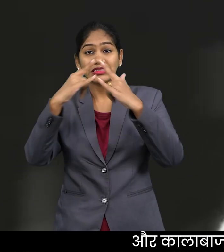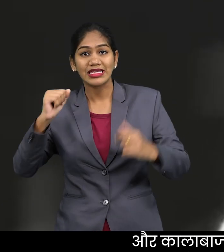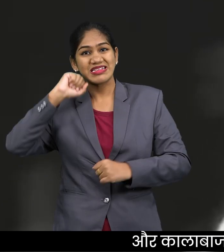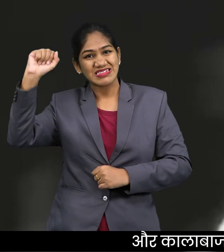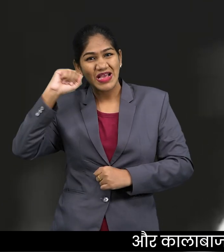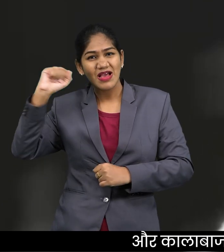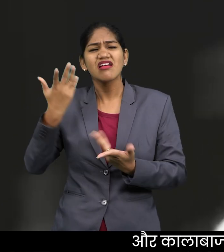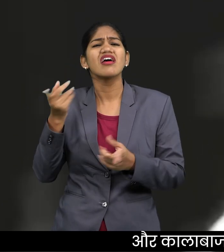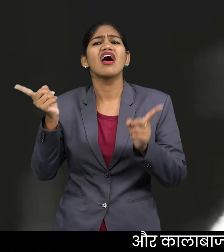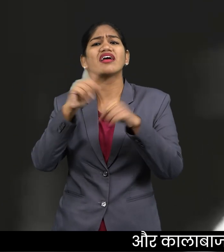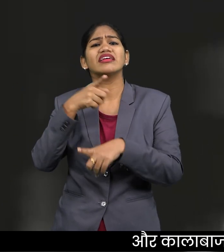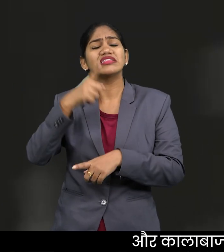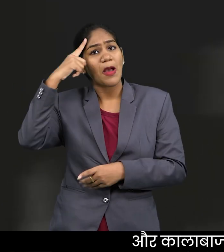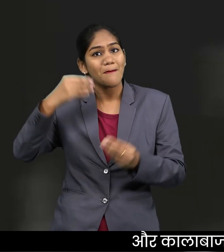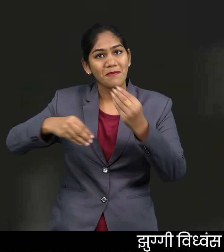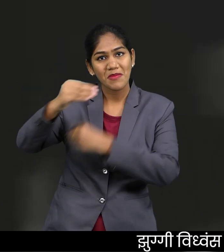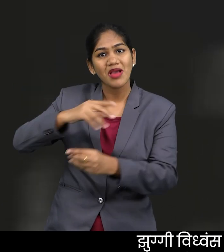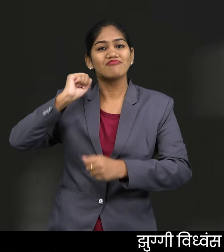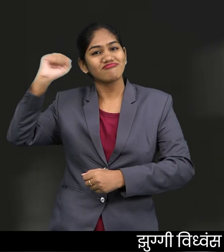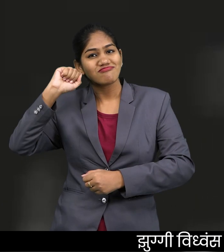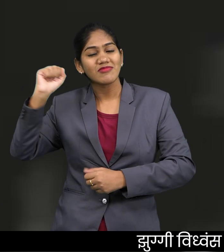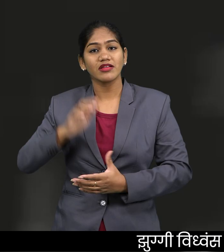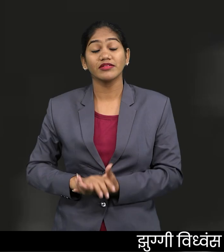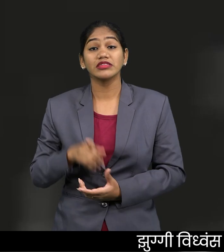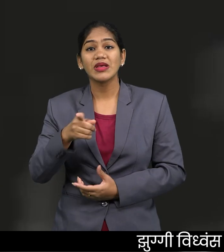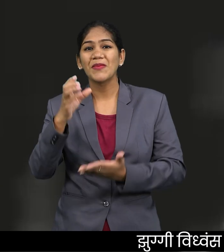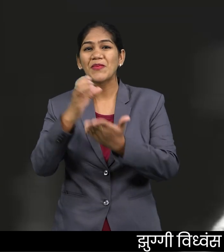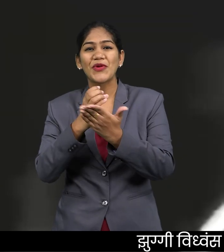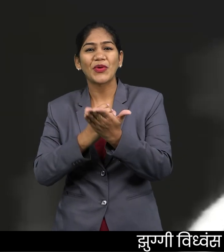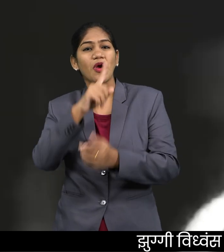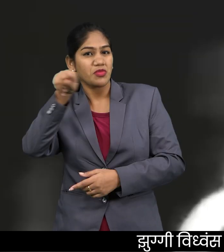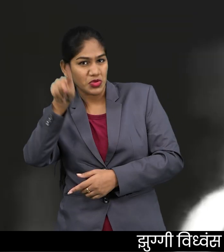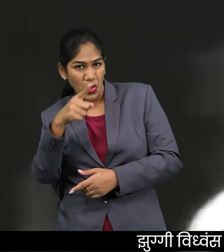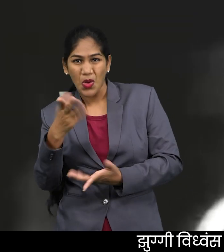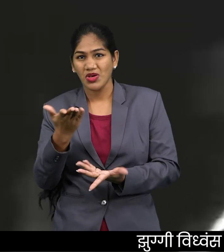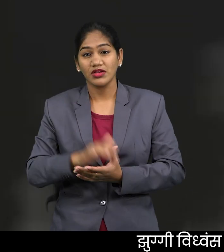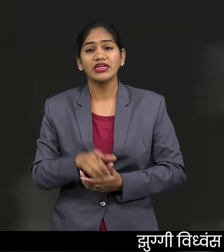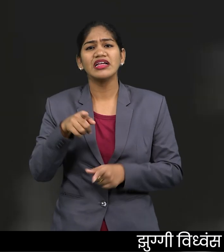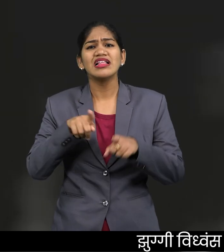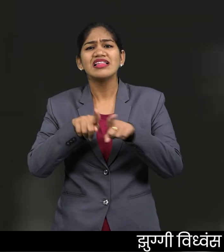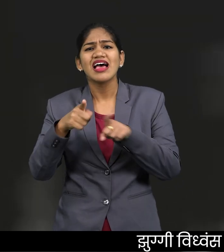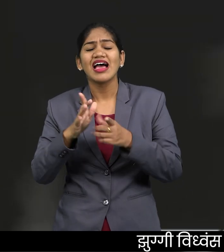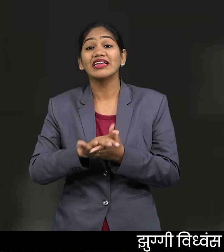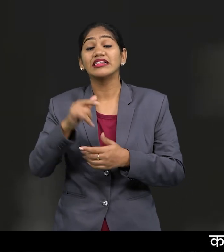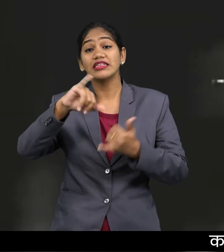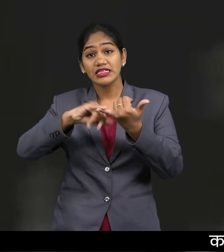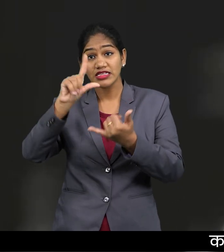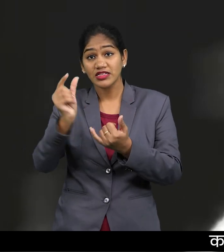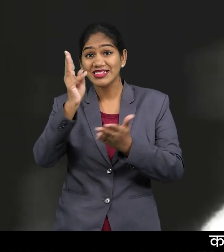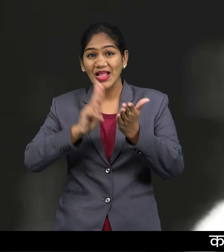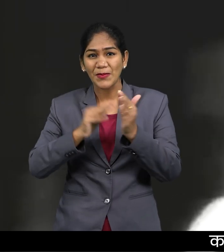के बावजूद झुग्गी विध्वंस और जबरन नसबंदी जैसे अलोकप्रिय